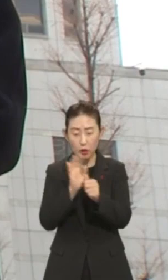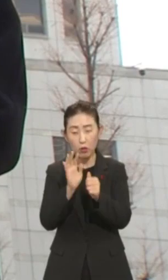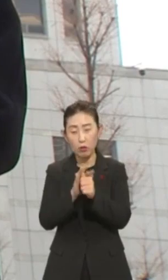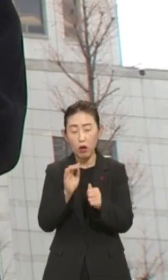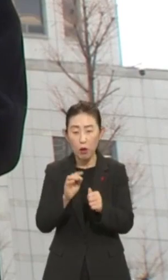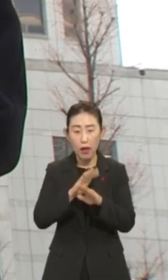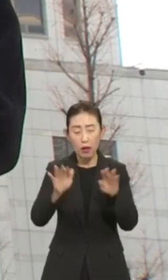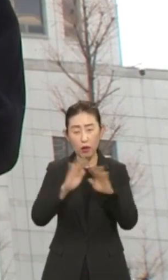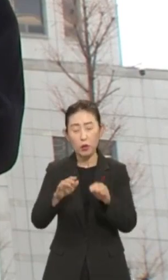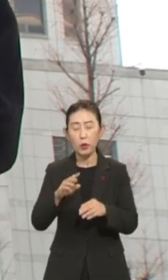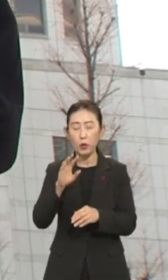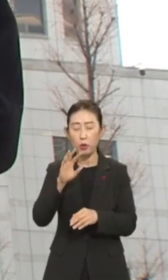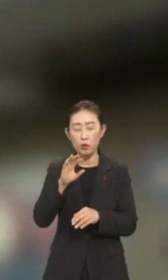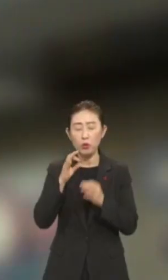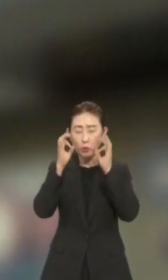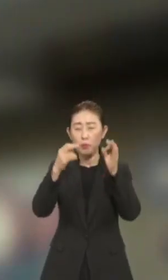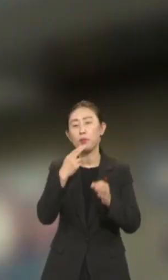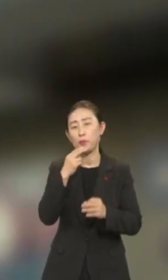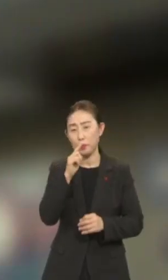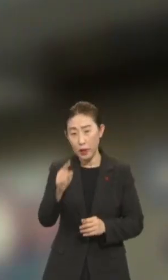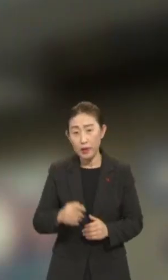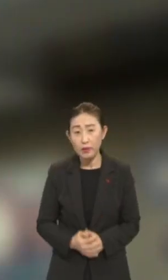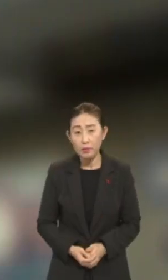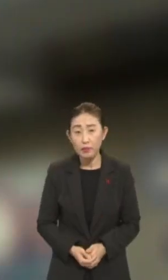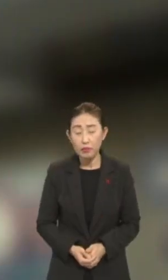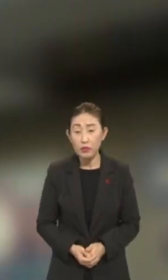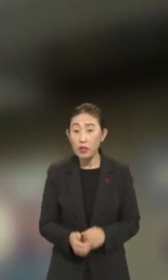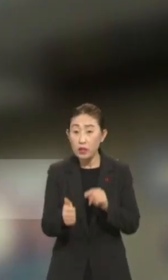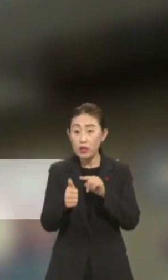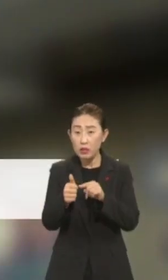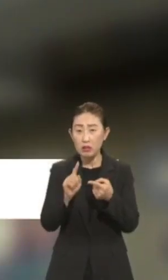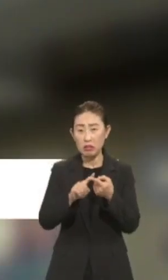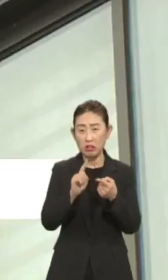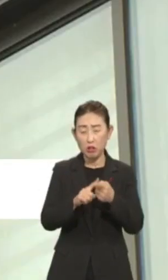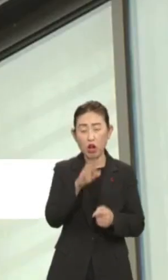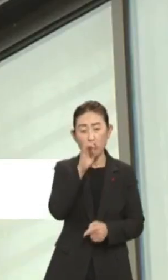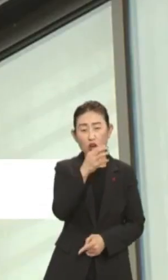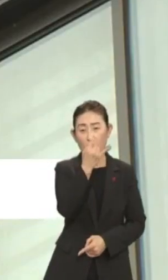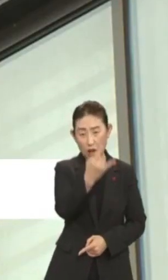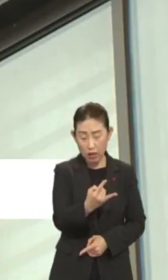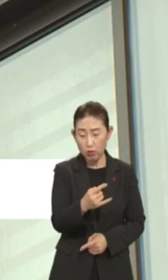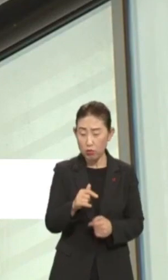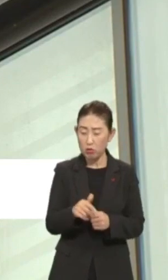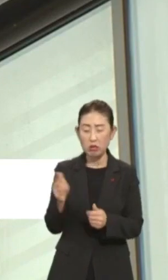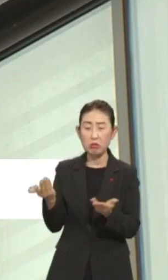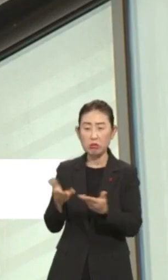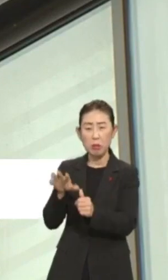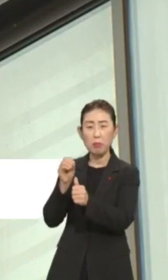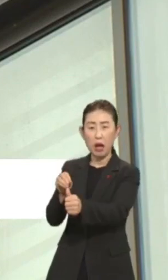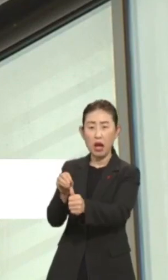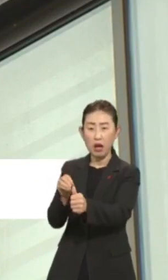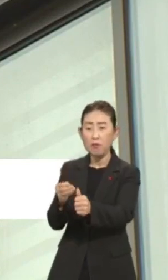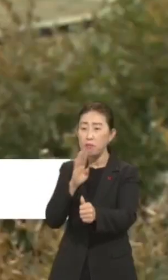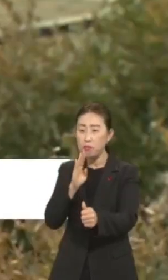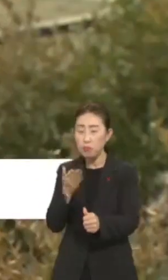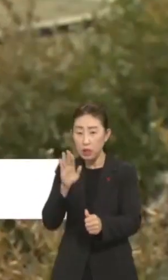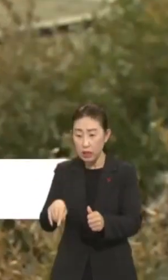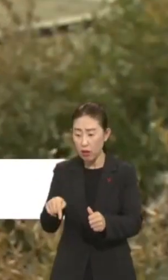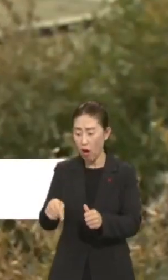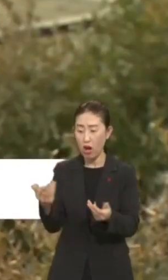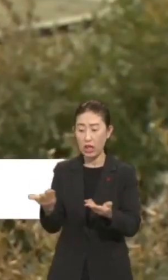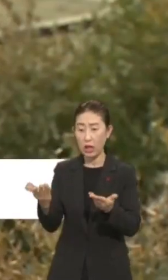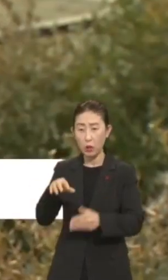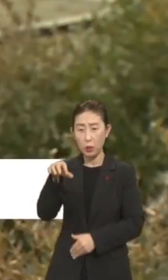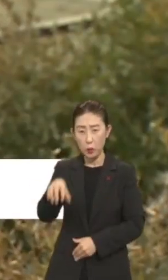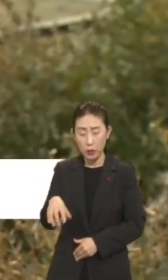점을 양 이후로 설명했습니다 앞서에 대한 신협 중앙회의 면직 처분에도 해당 지역 신협 이사회는 1년